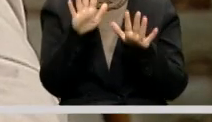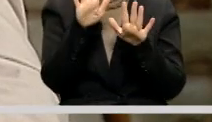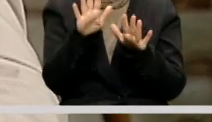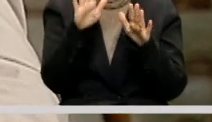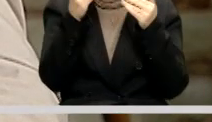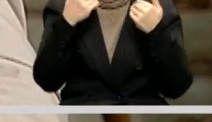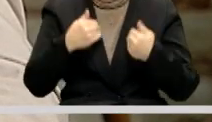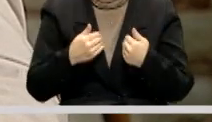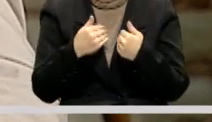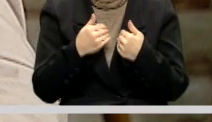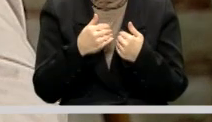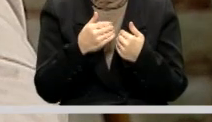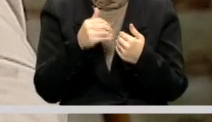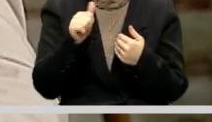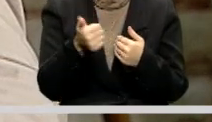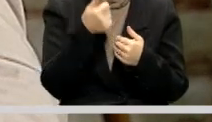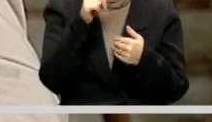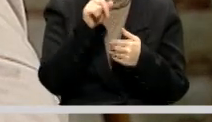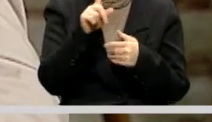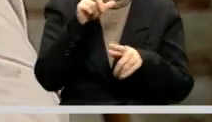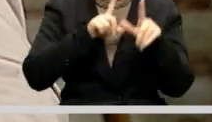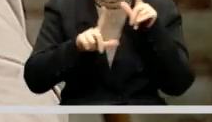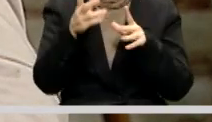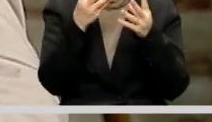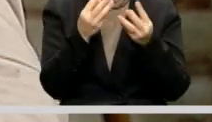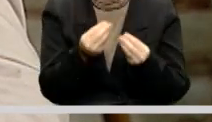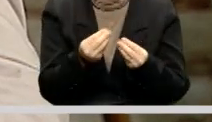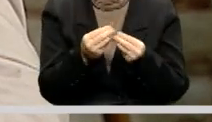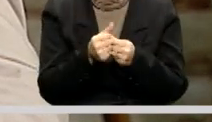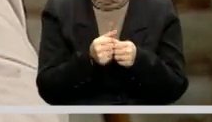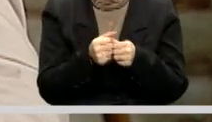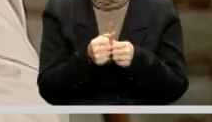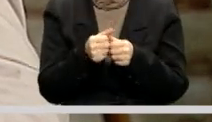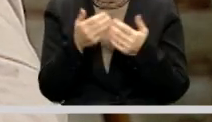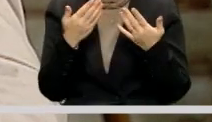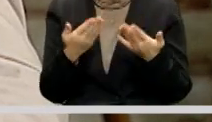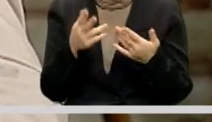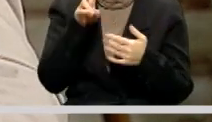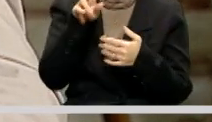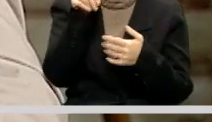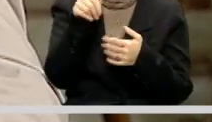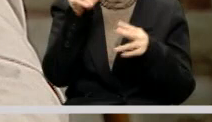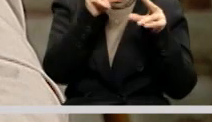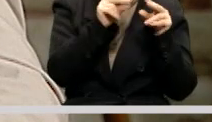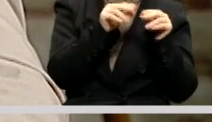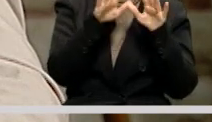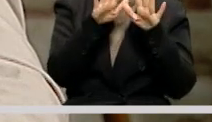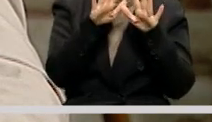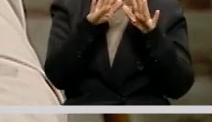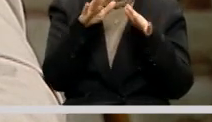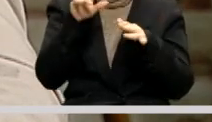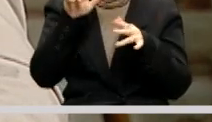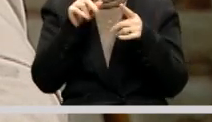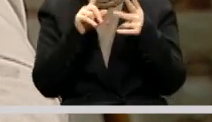ertelesek de onu fazlasıyla alarak yerine getiriyor. Yani iki gün uyumadığınızda üçüncü gün normal uyku sürenizden